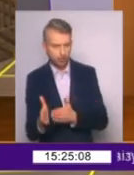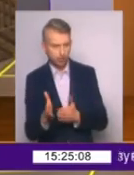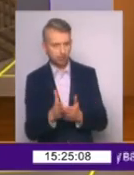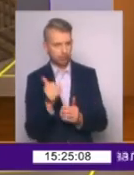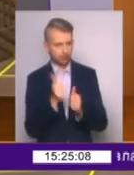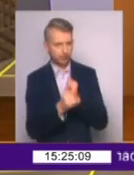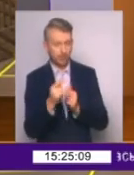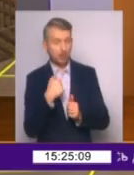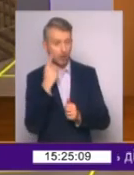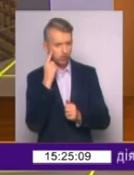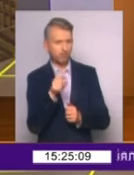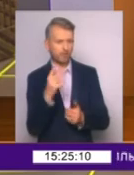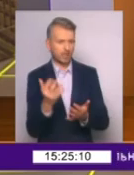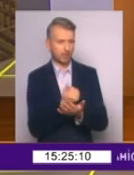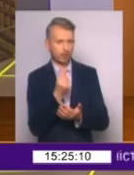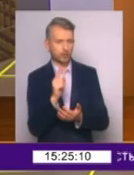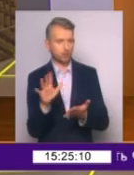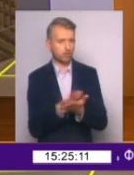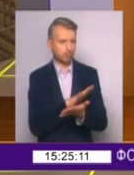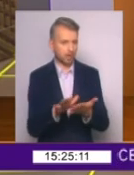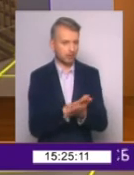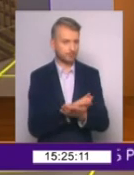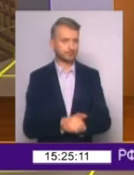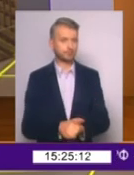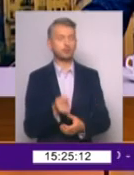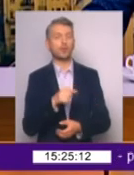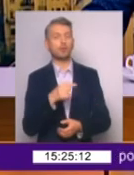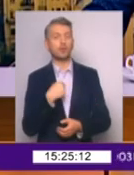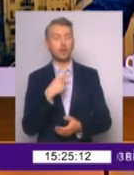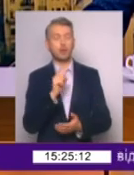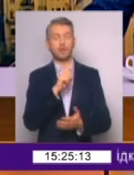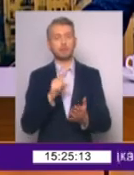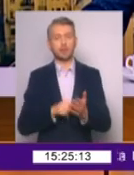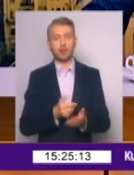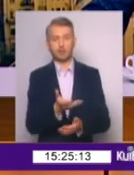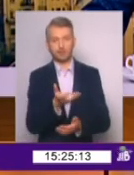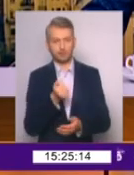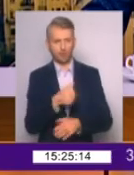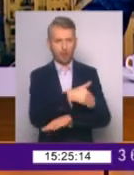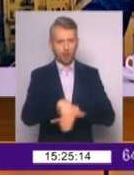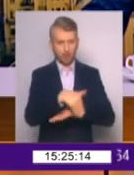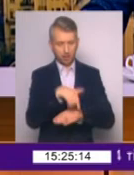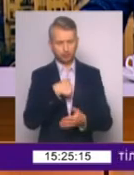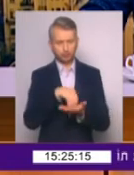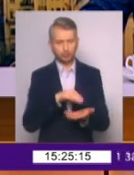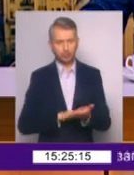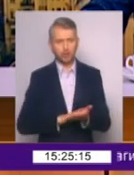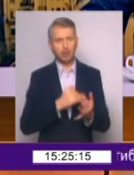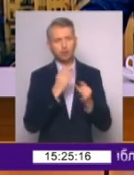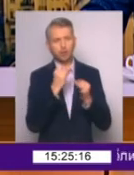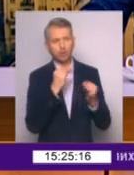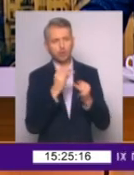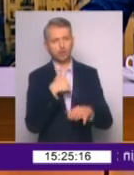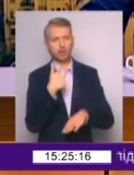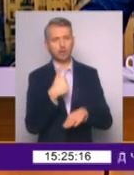я думаю, прибере, знайде кошти для того, щоб прибрати. Тому я питання візьму адресу і я поспілкуюся з керівником